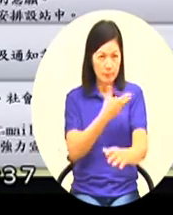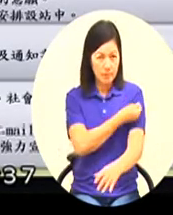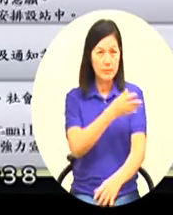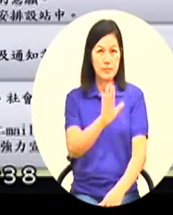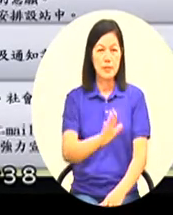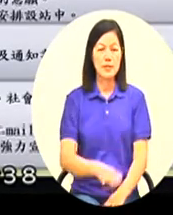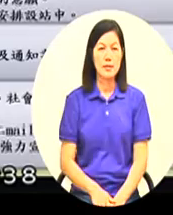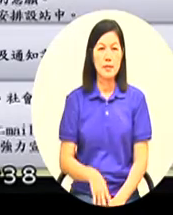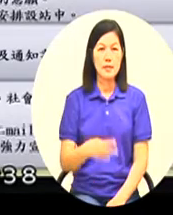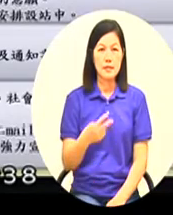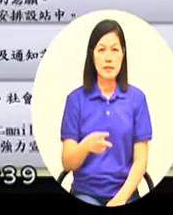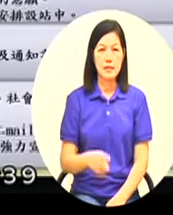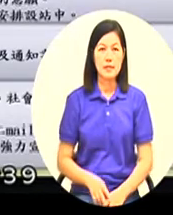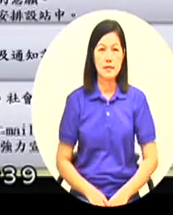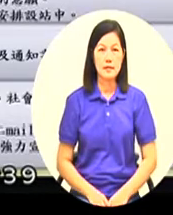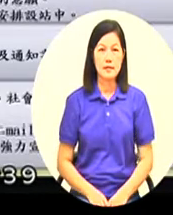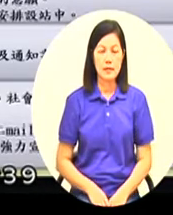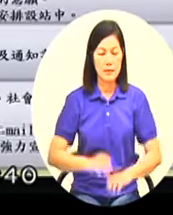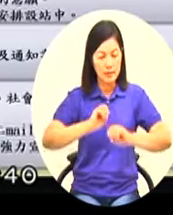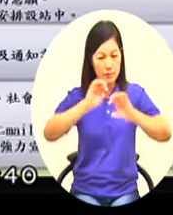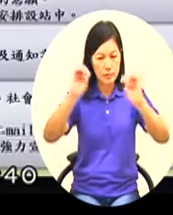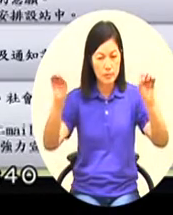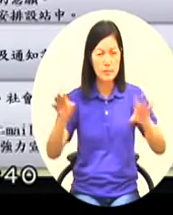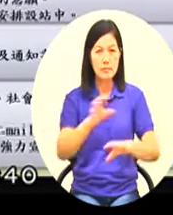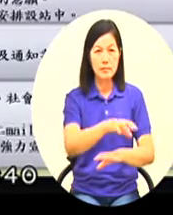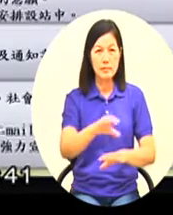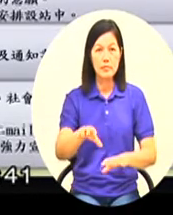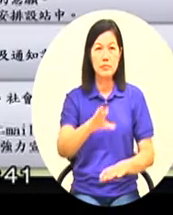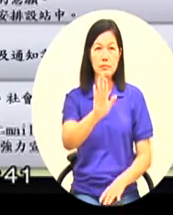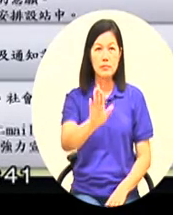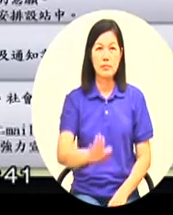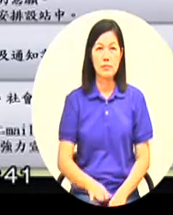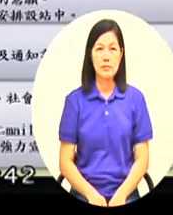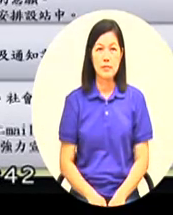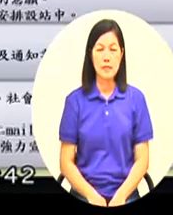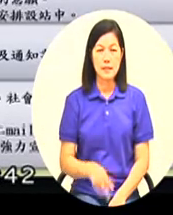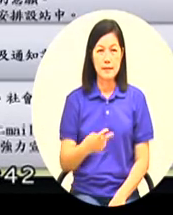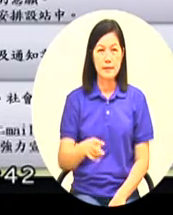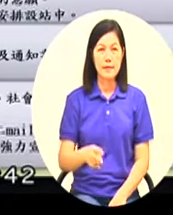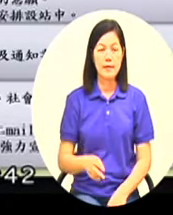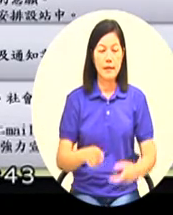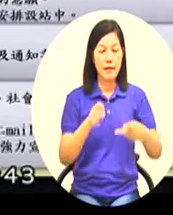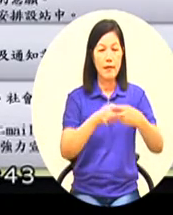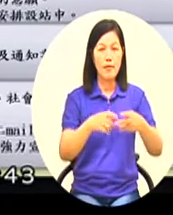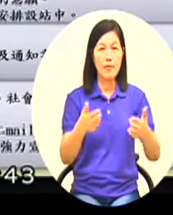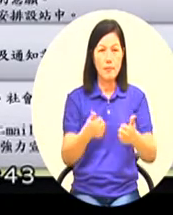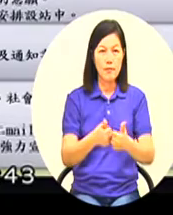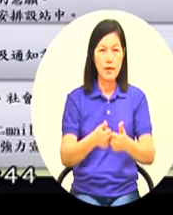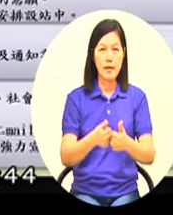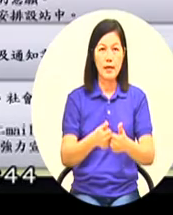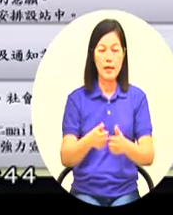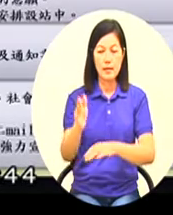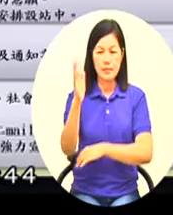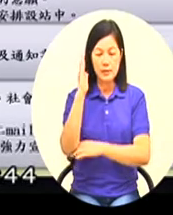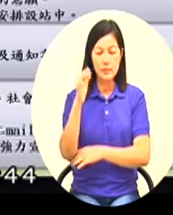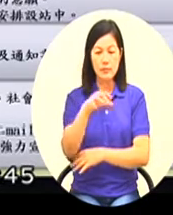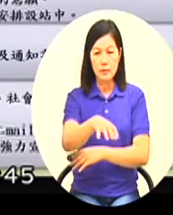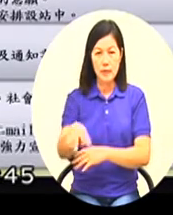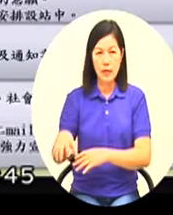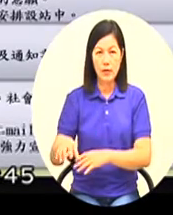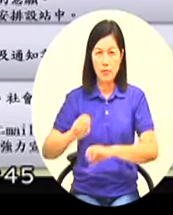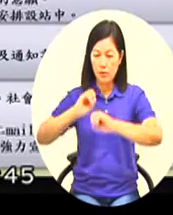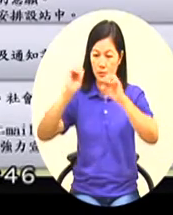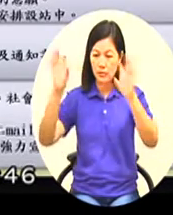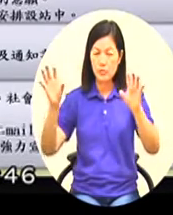透过公营管道的方式去做宣导，那透过包括我们的相关的工会以及公部门的一些相关的一些宣传管